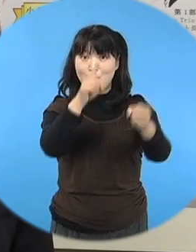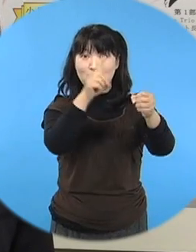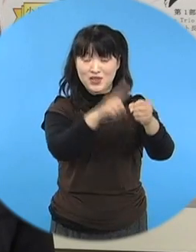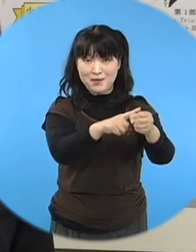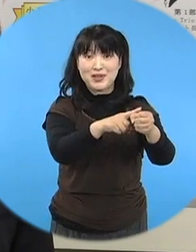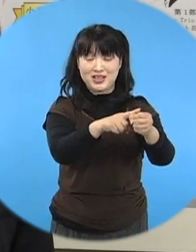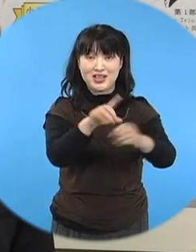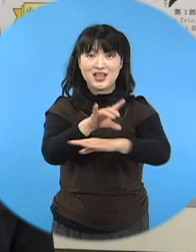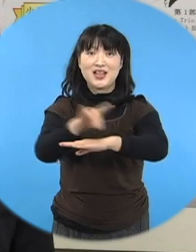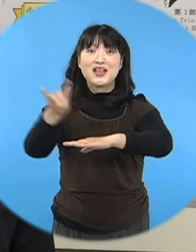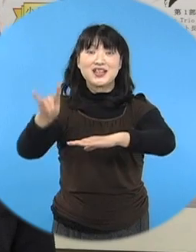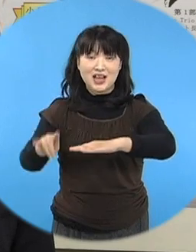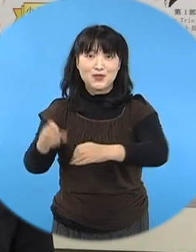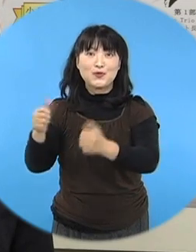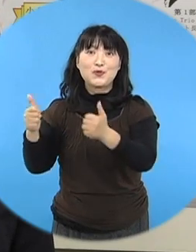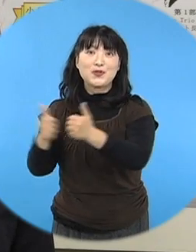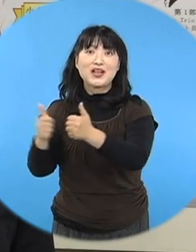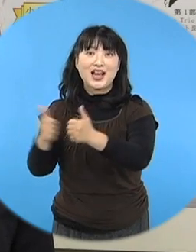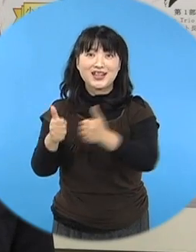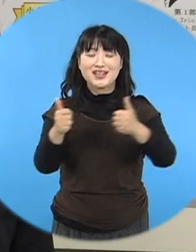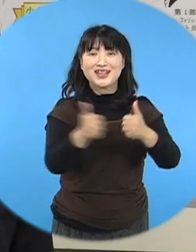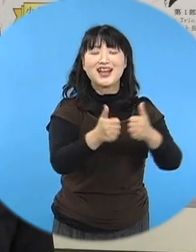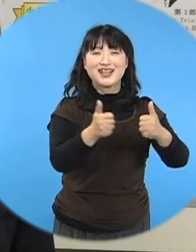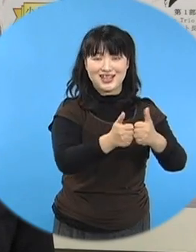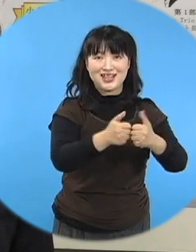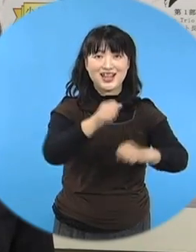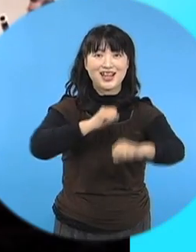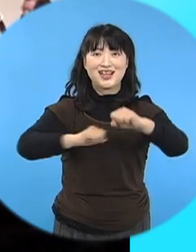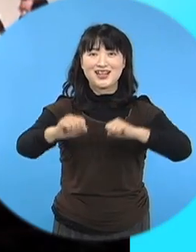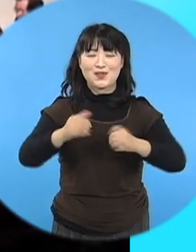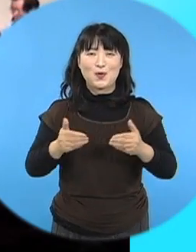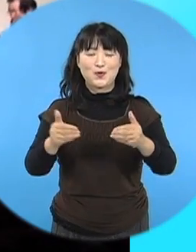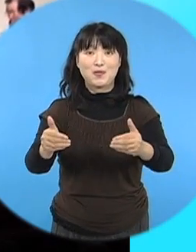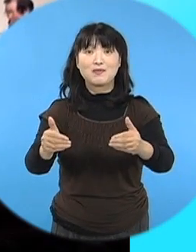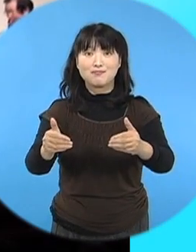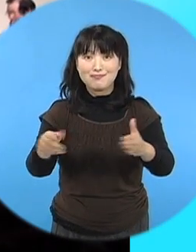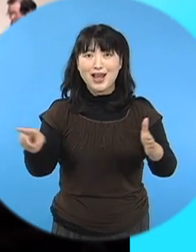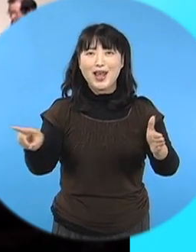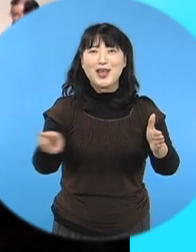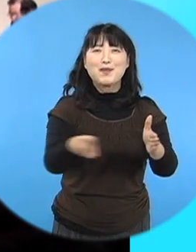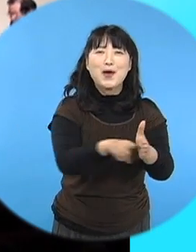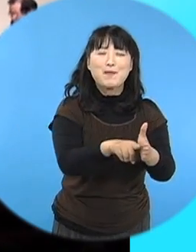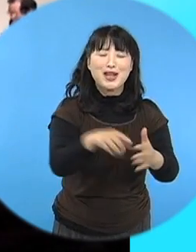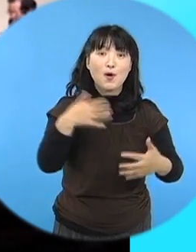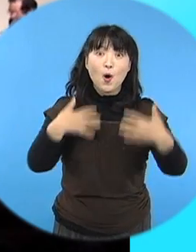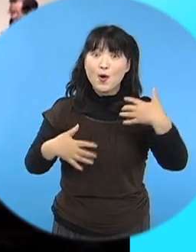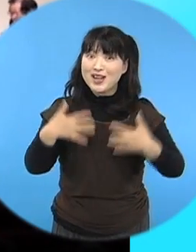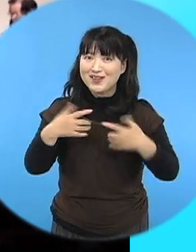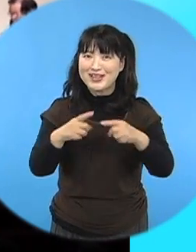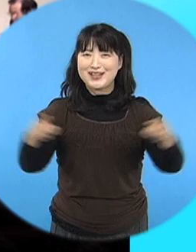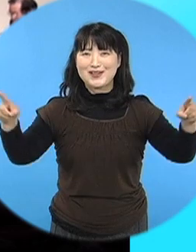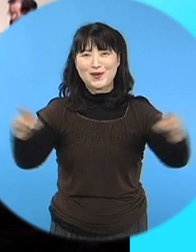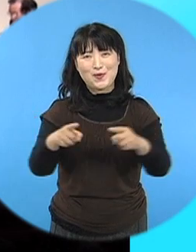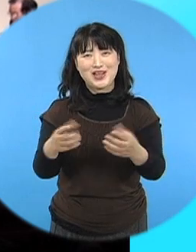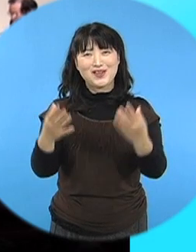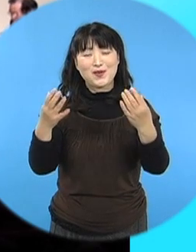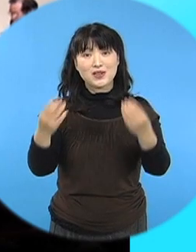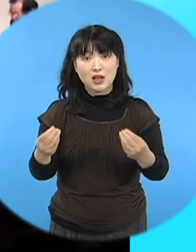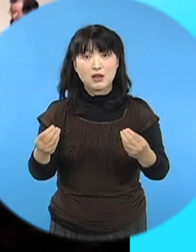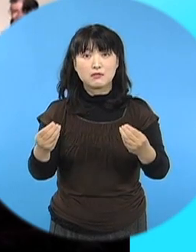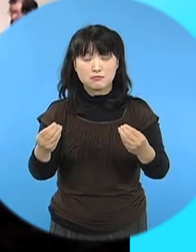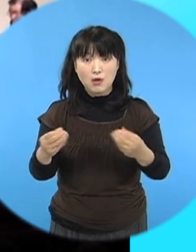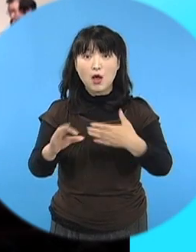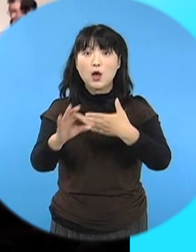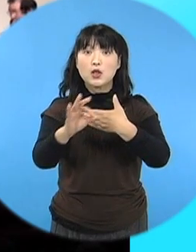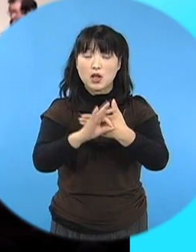企画会議を開いたり活動を進めています。今までも楽しいコンサートを企画してまいりました。